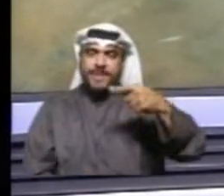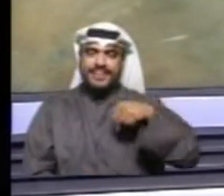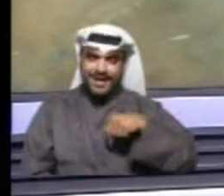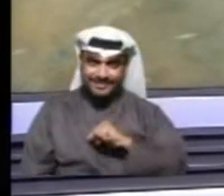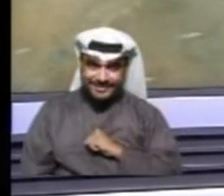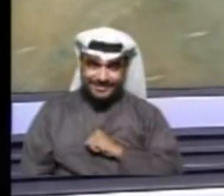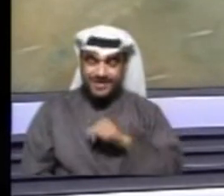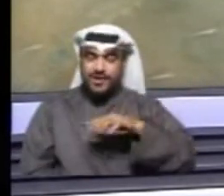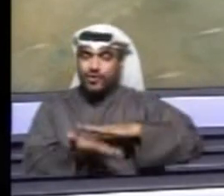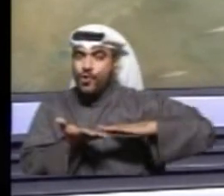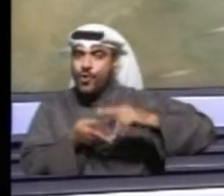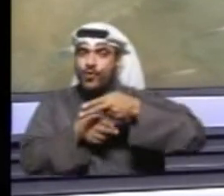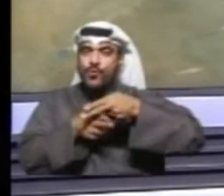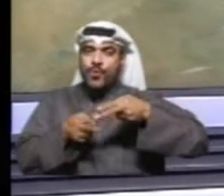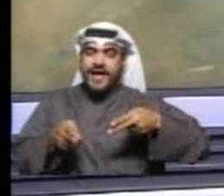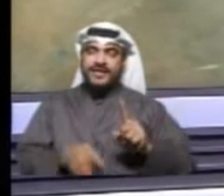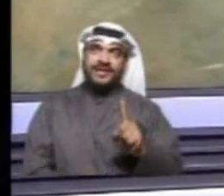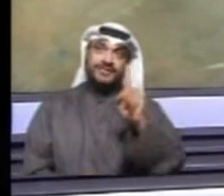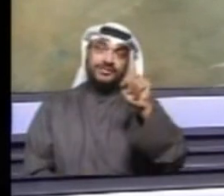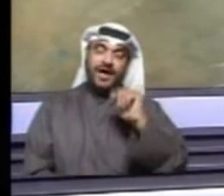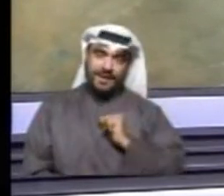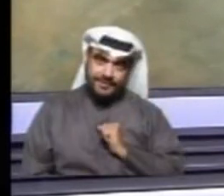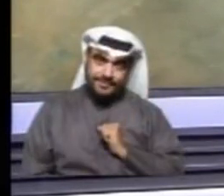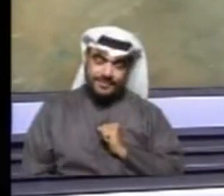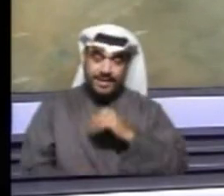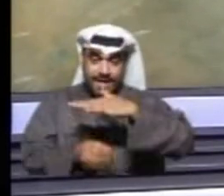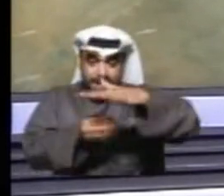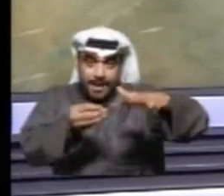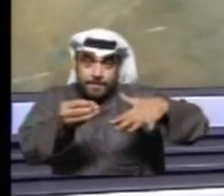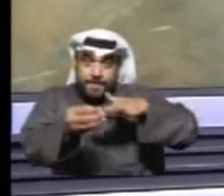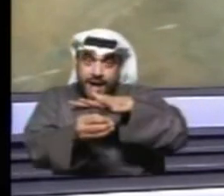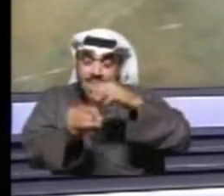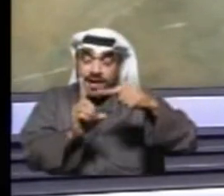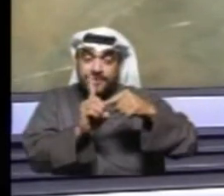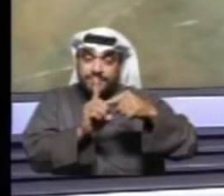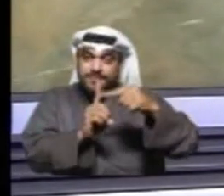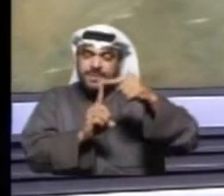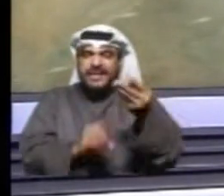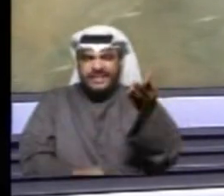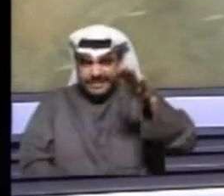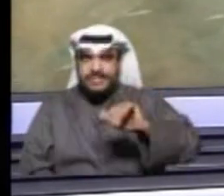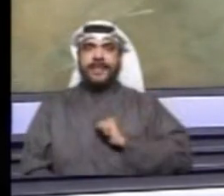16 إلى 18 درجة مئوية في أغلب المناطق بإذن الله، باستثناء طبعا الجزر شوي راح تكون درجة الحرارة فيها تتراوح ما بين